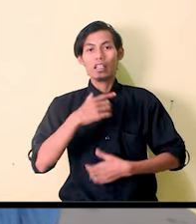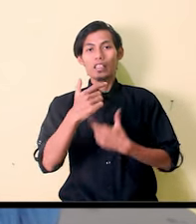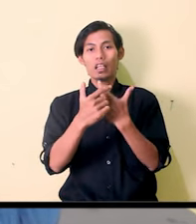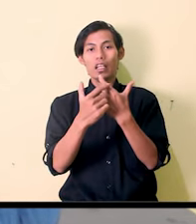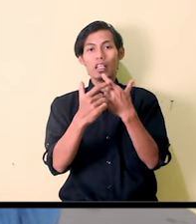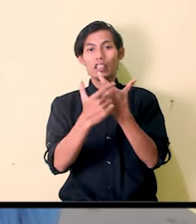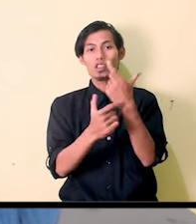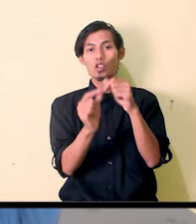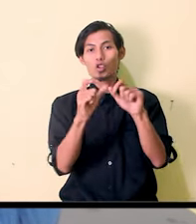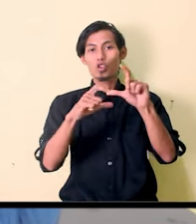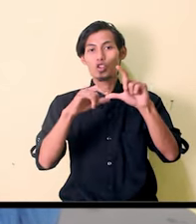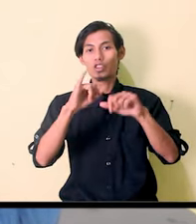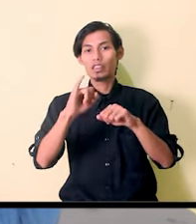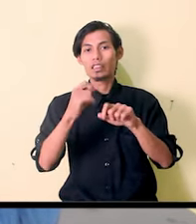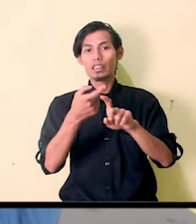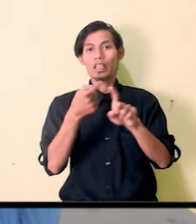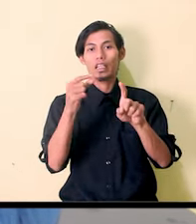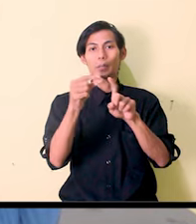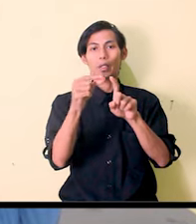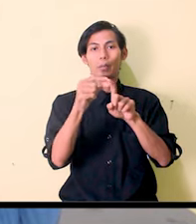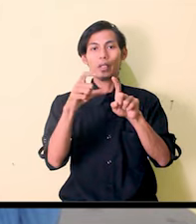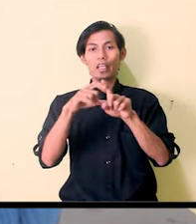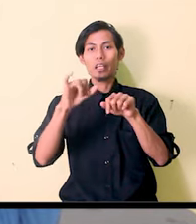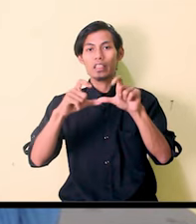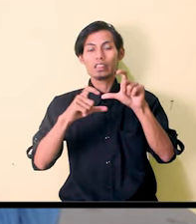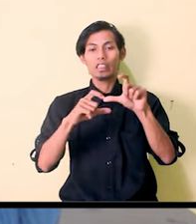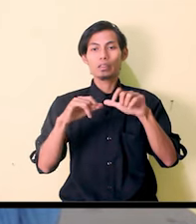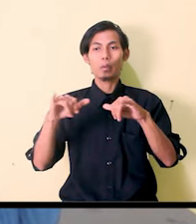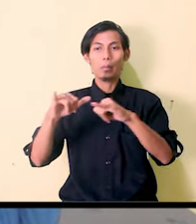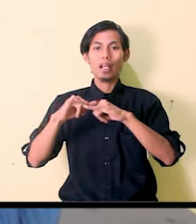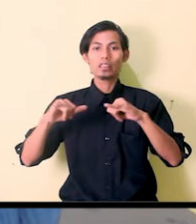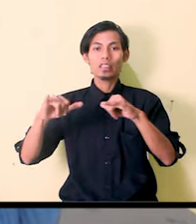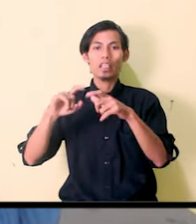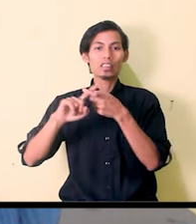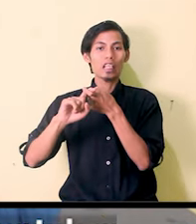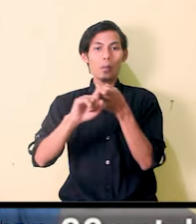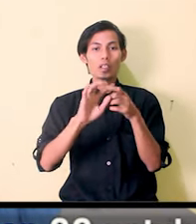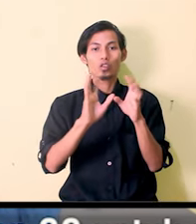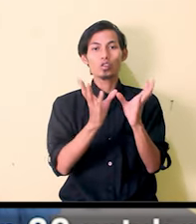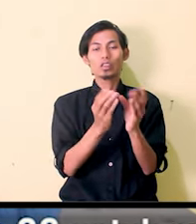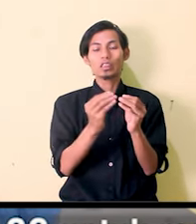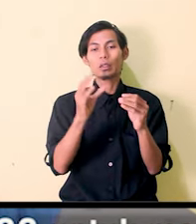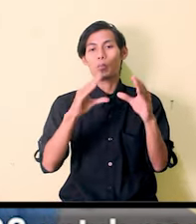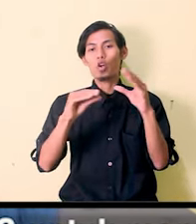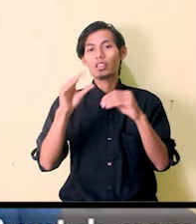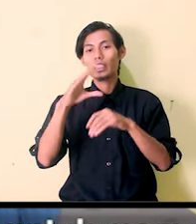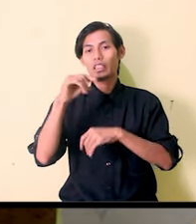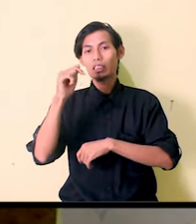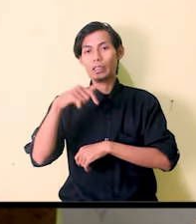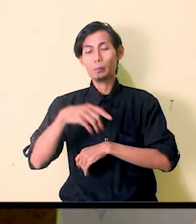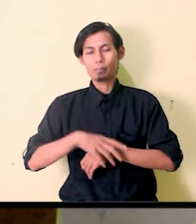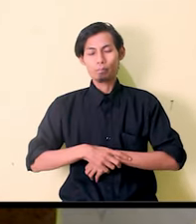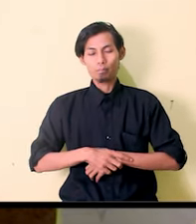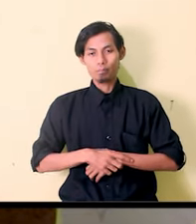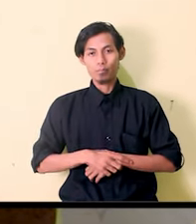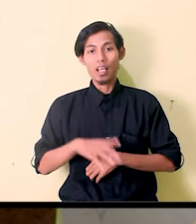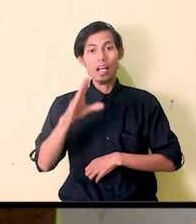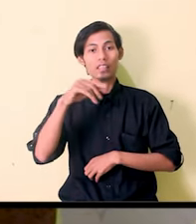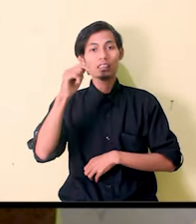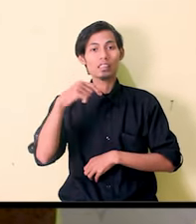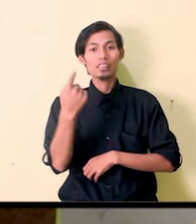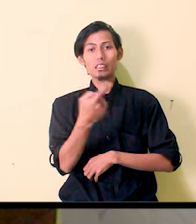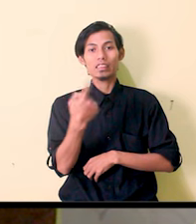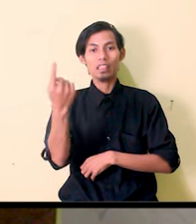ppdis yang akan membersamai sobat inklusi sekalian di podcast kali ini kali ini kita